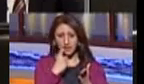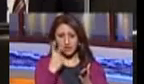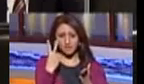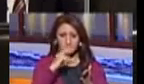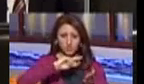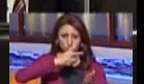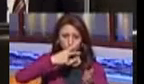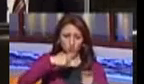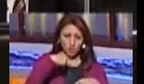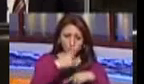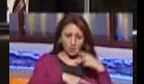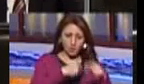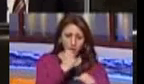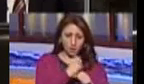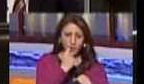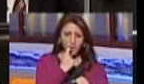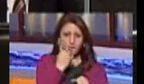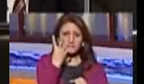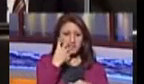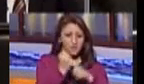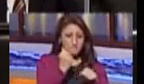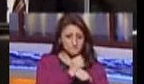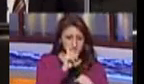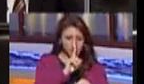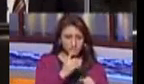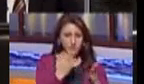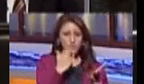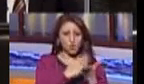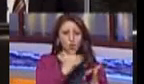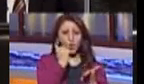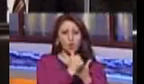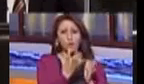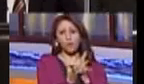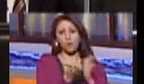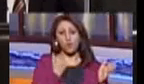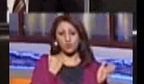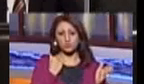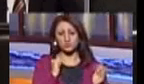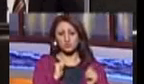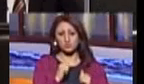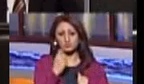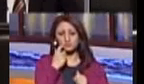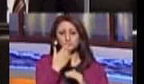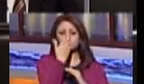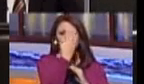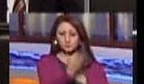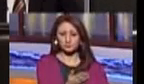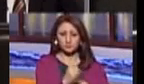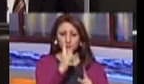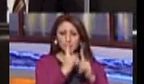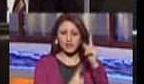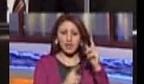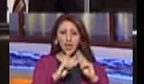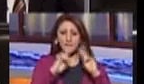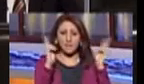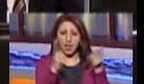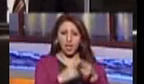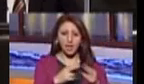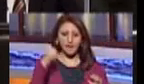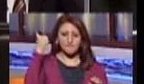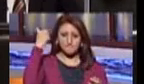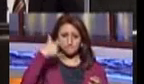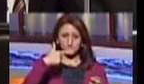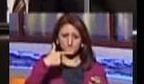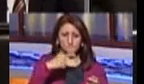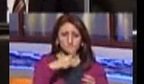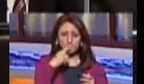هذه الأعمال يتعين سحب هذه الرخصة. فتقدمنا بملتمس إلى معالي المستشار الجليل النائب العام بنقول فيه